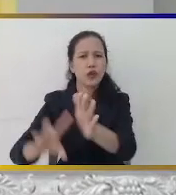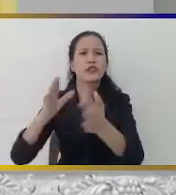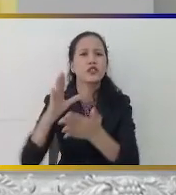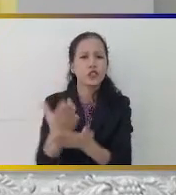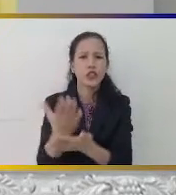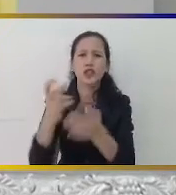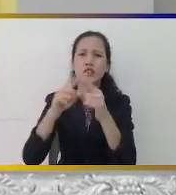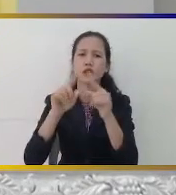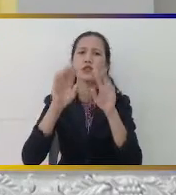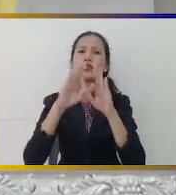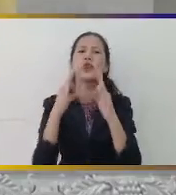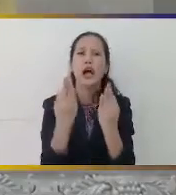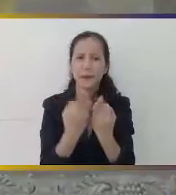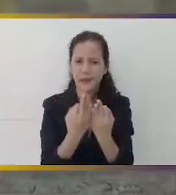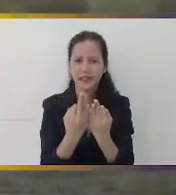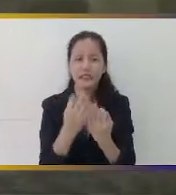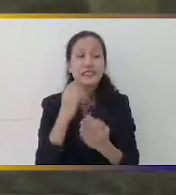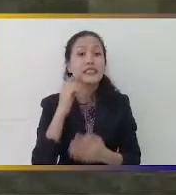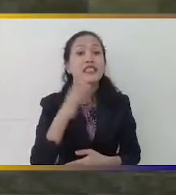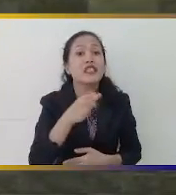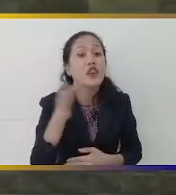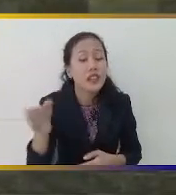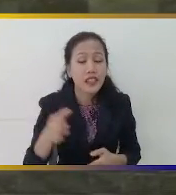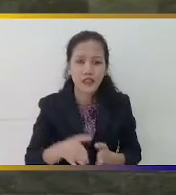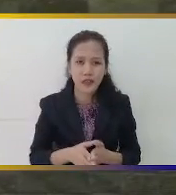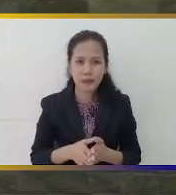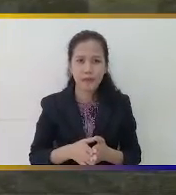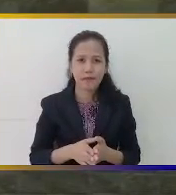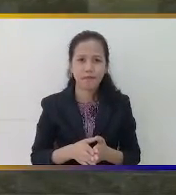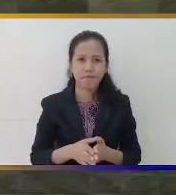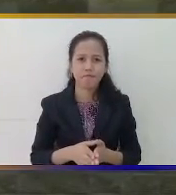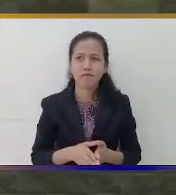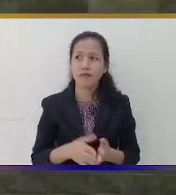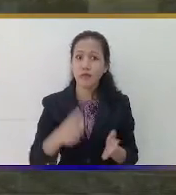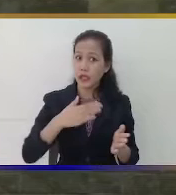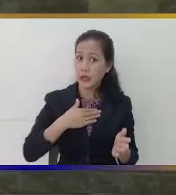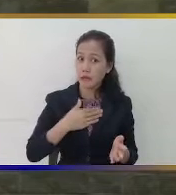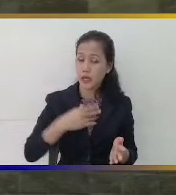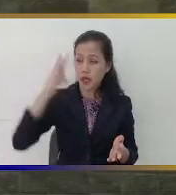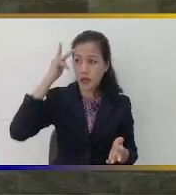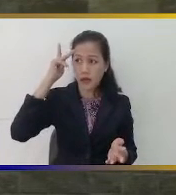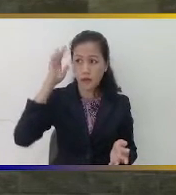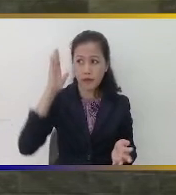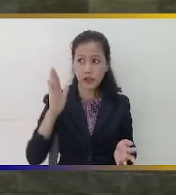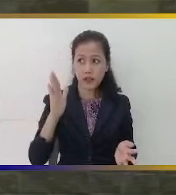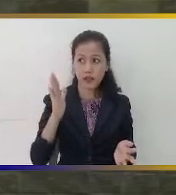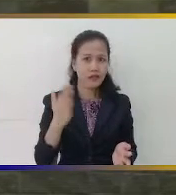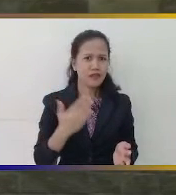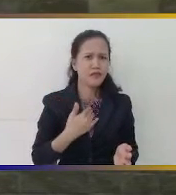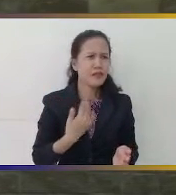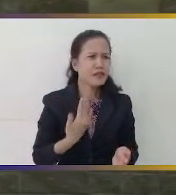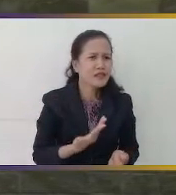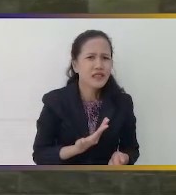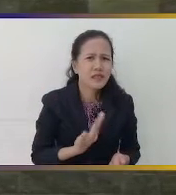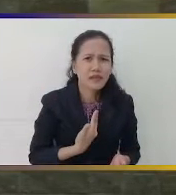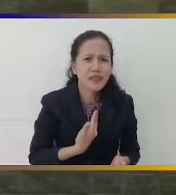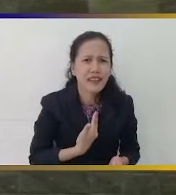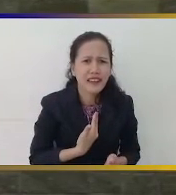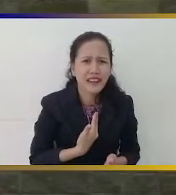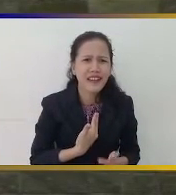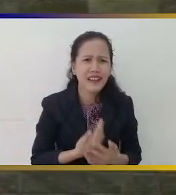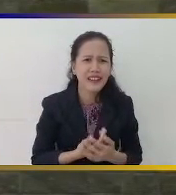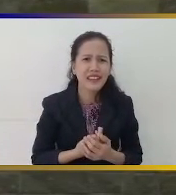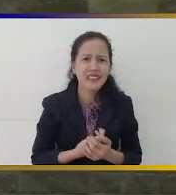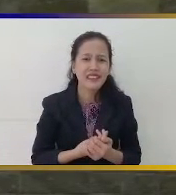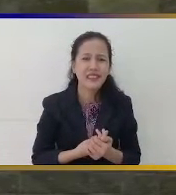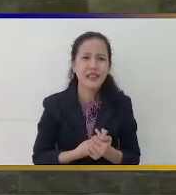You see? Sabi ko nga po sa inyo, ako na po, pastor po ako, pero may inggit po ako eh. Hindi po